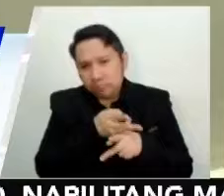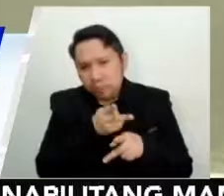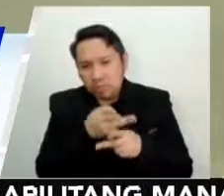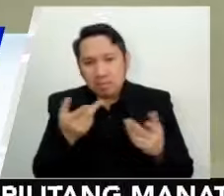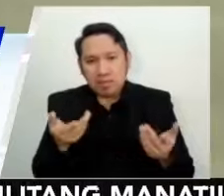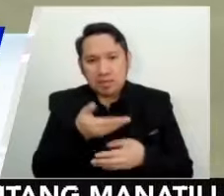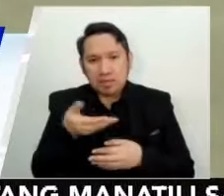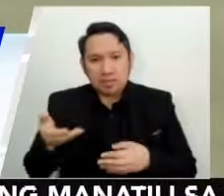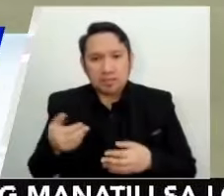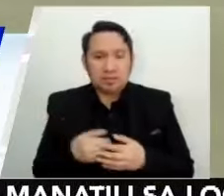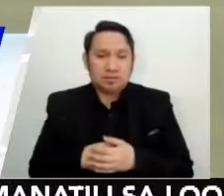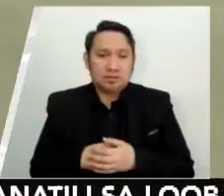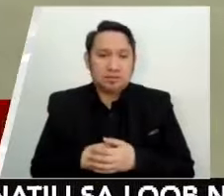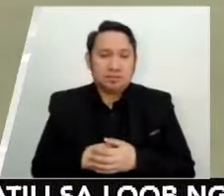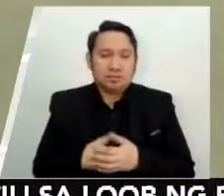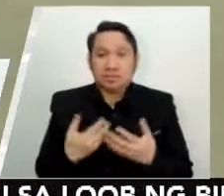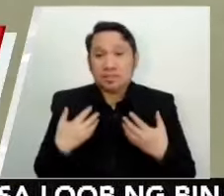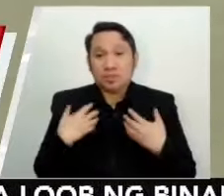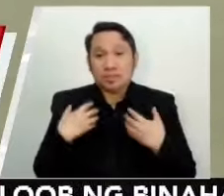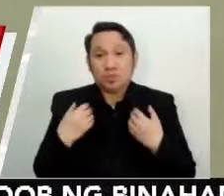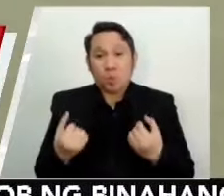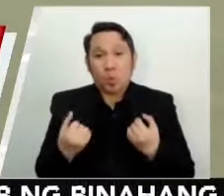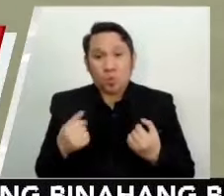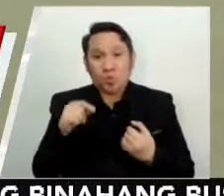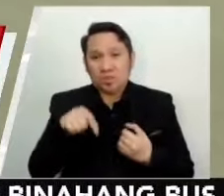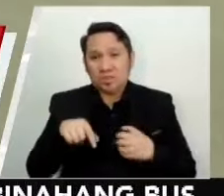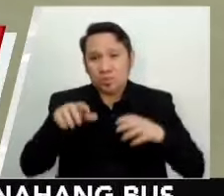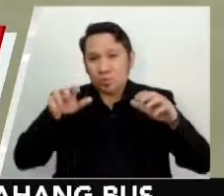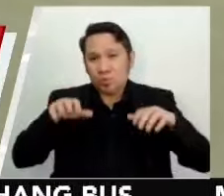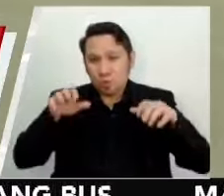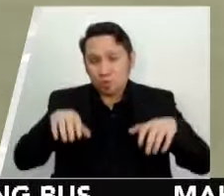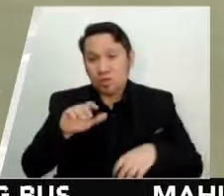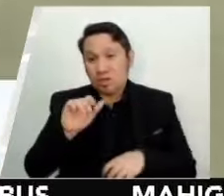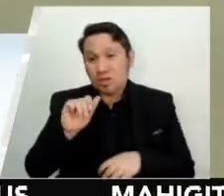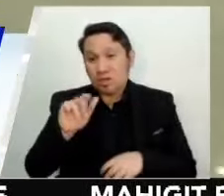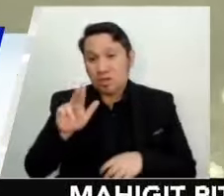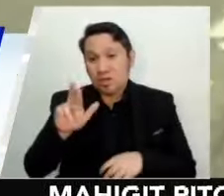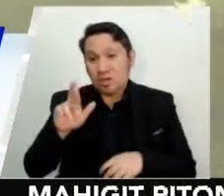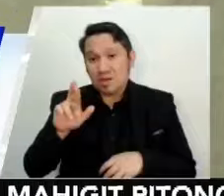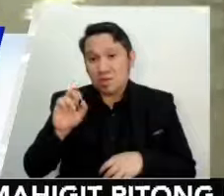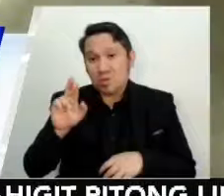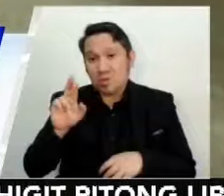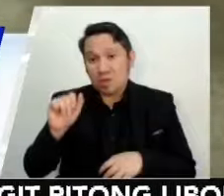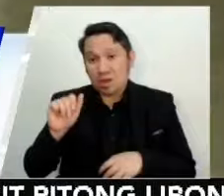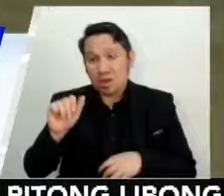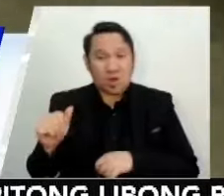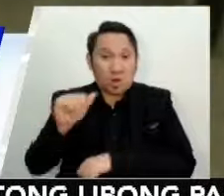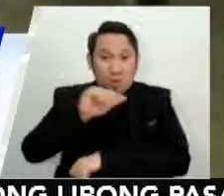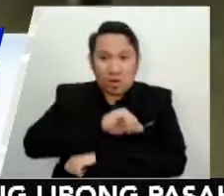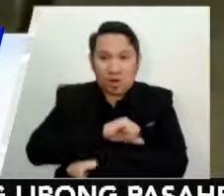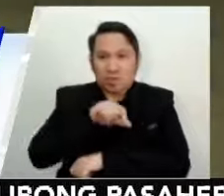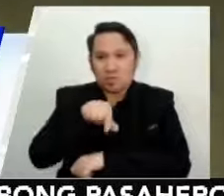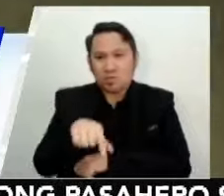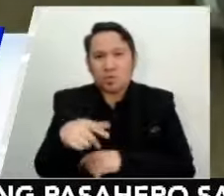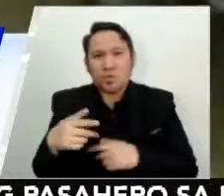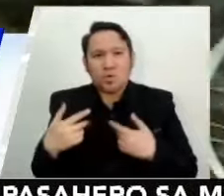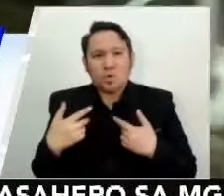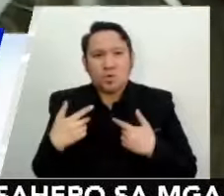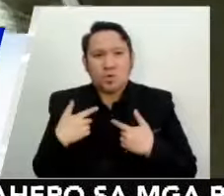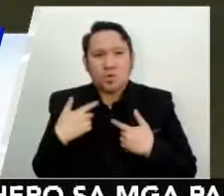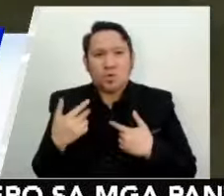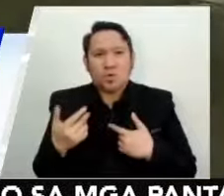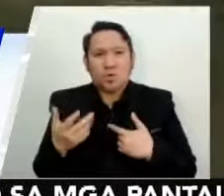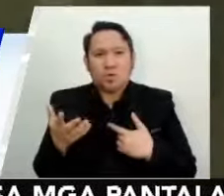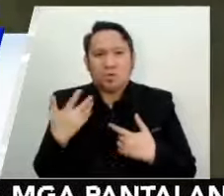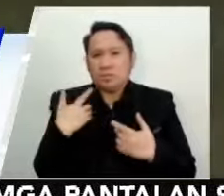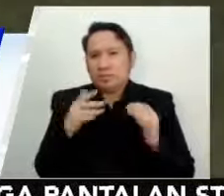ng Kasiguran sa Aurora, kaya naman ang palayan na ito nagmistula ng ilog. Ang mga bahay din dito lubog na sa